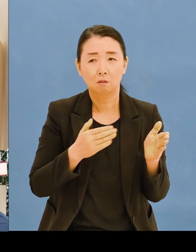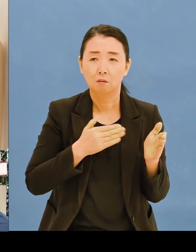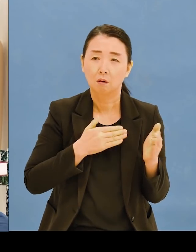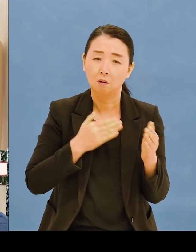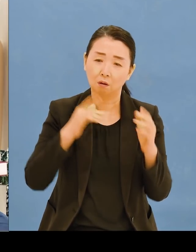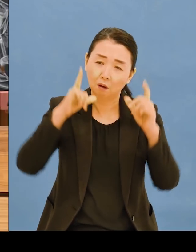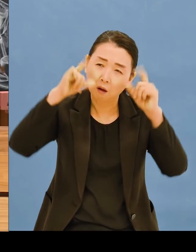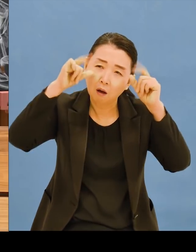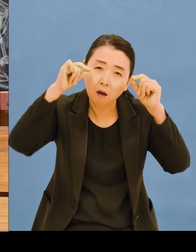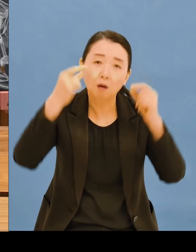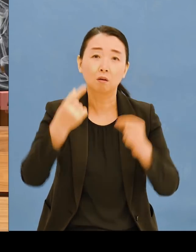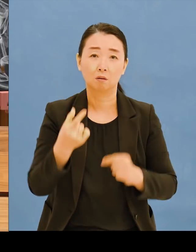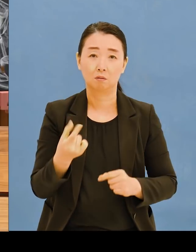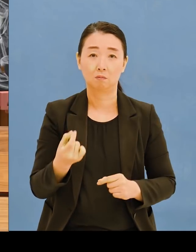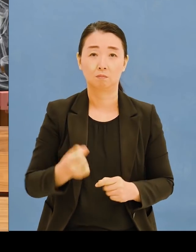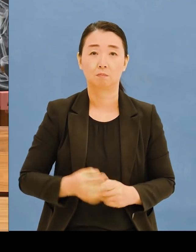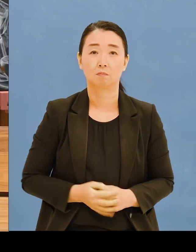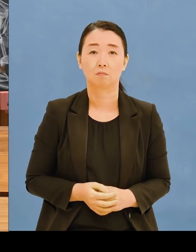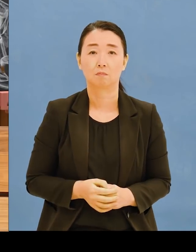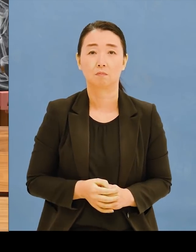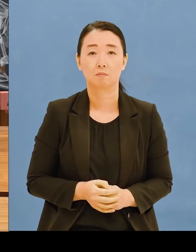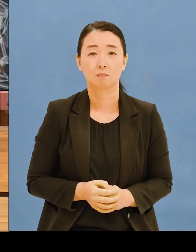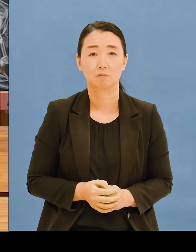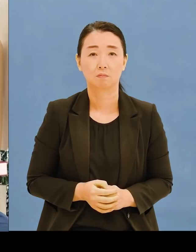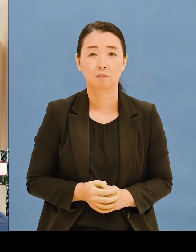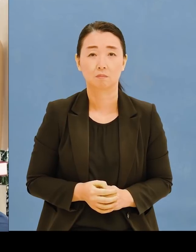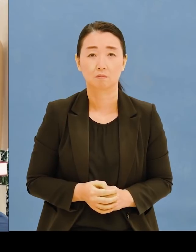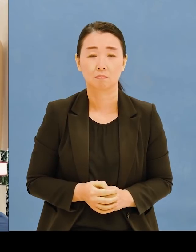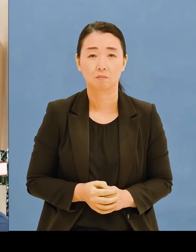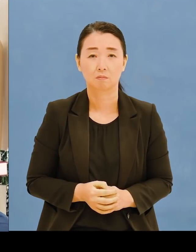제대로 잠을 못 잤던 것 같아요. 그러면서 이제